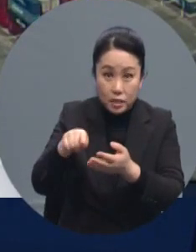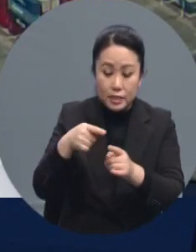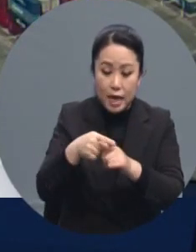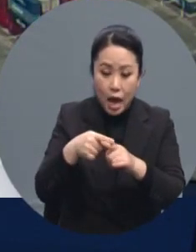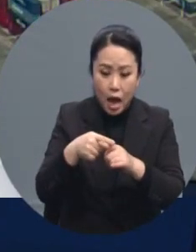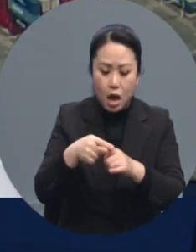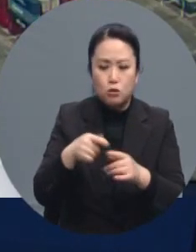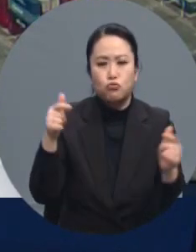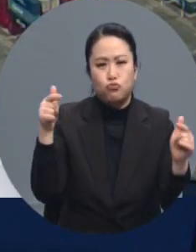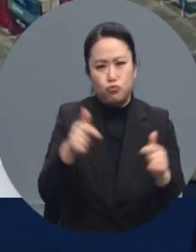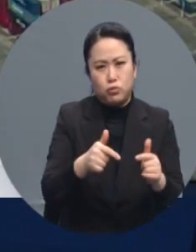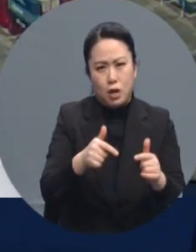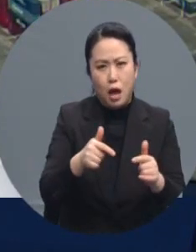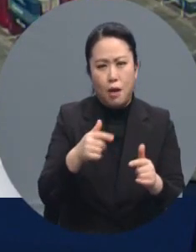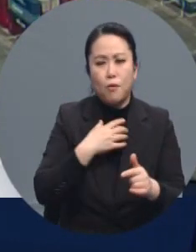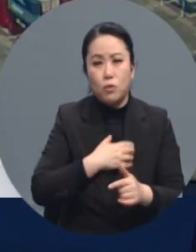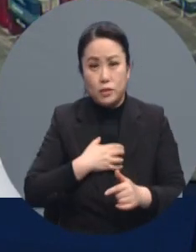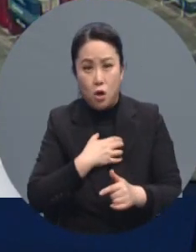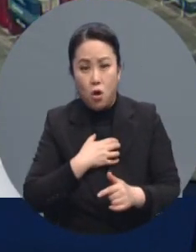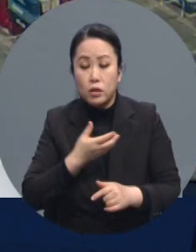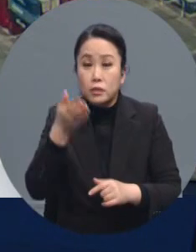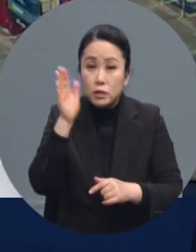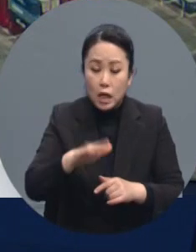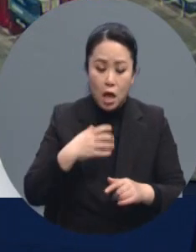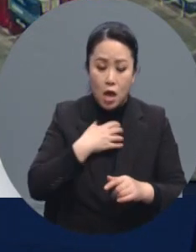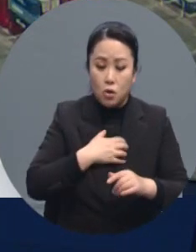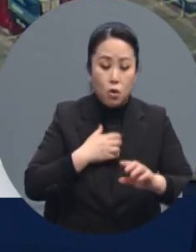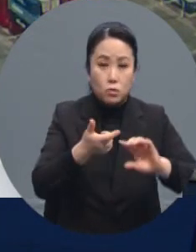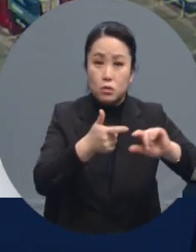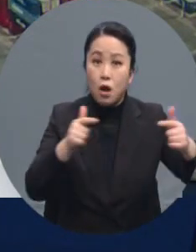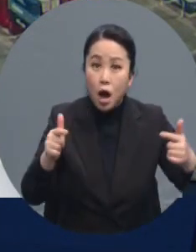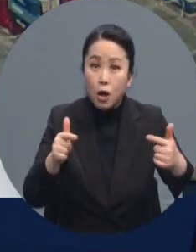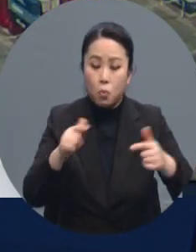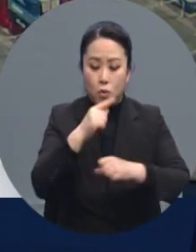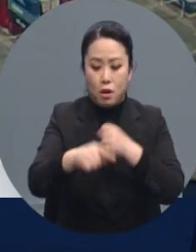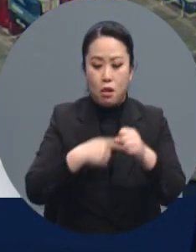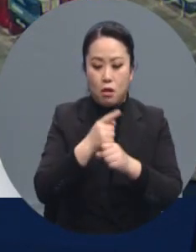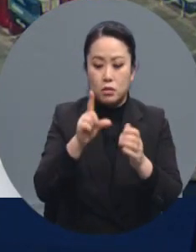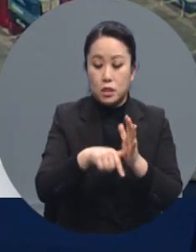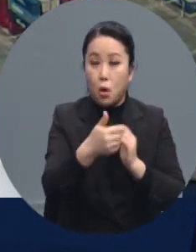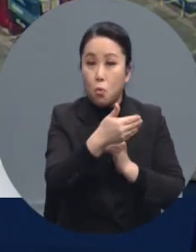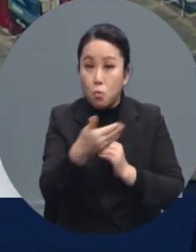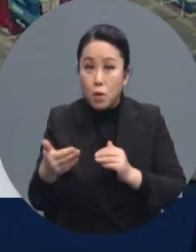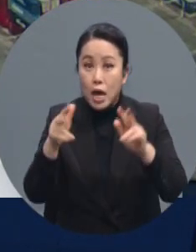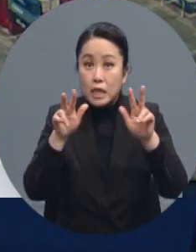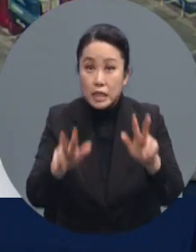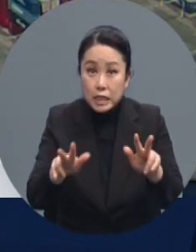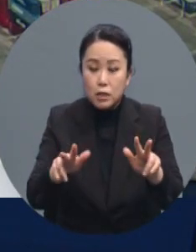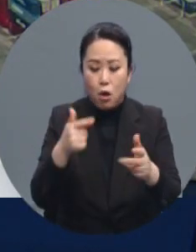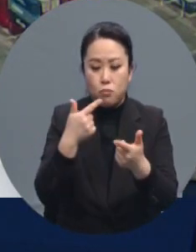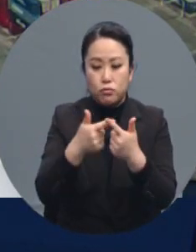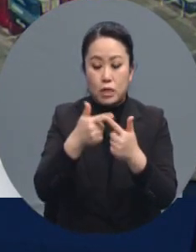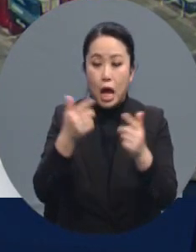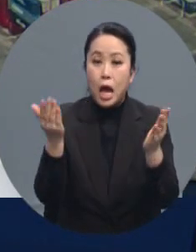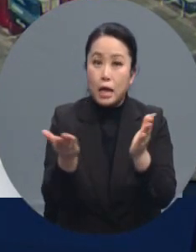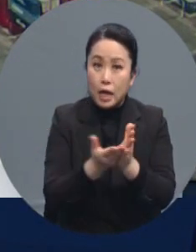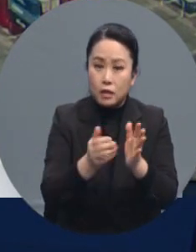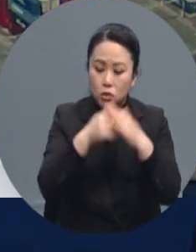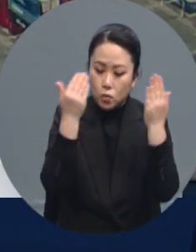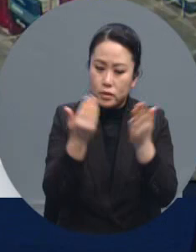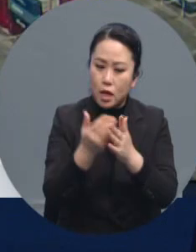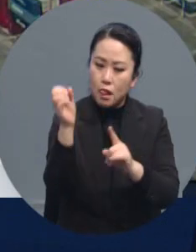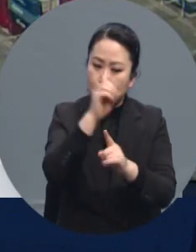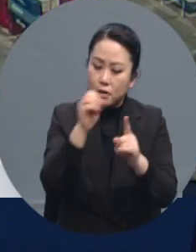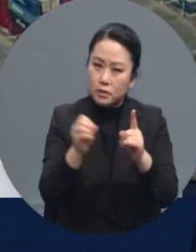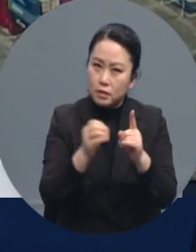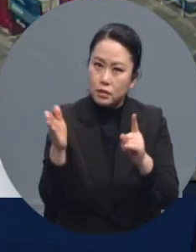우세했죠 그런데 당초 우려와 달리 1년이 지난 지금 부산항 전체 1%의 물량이 줄었을뿐 큰